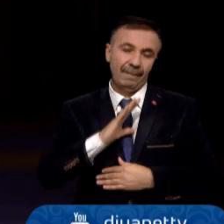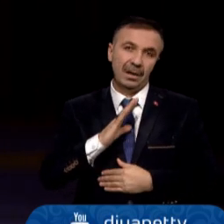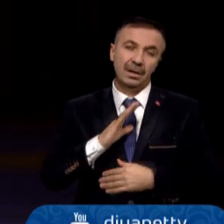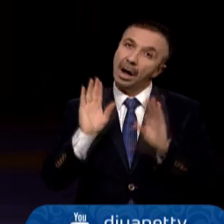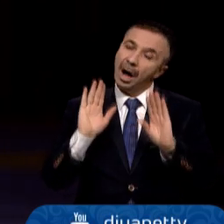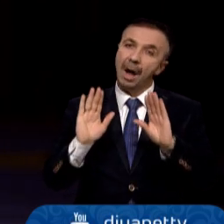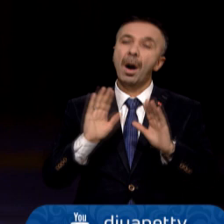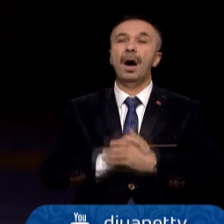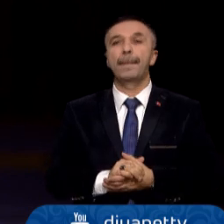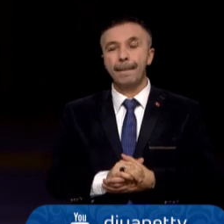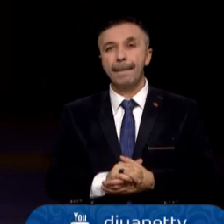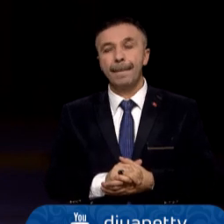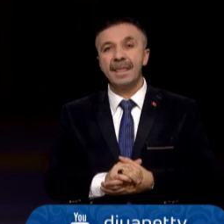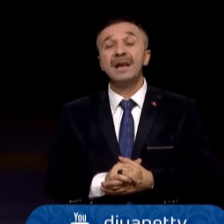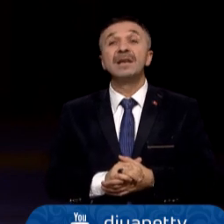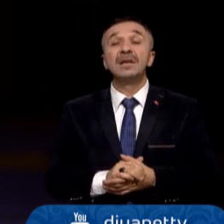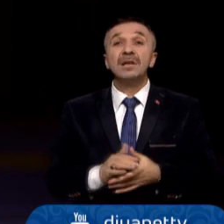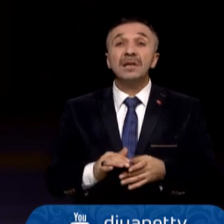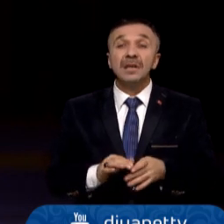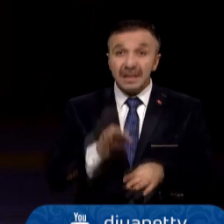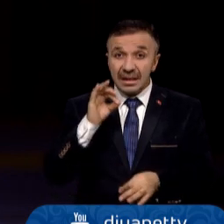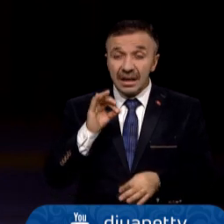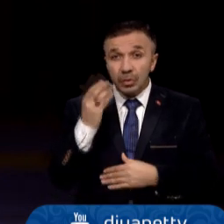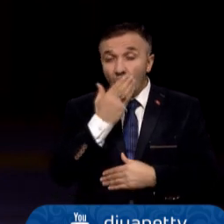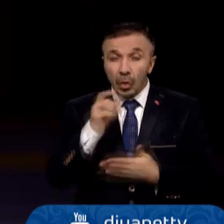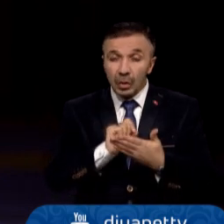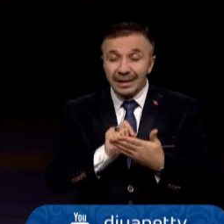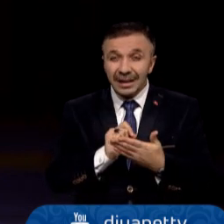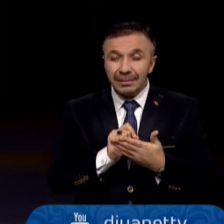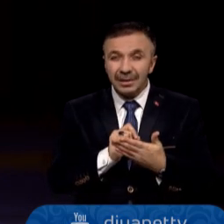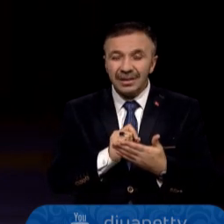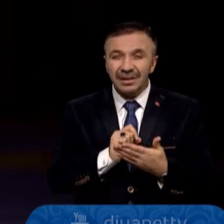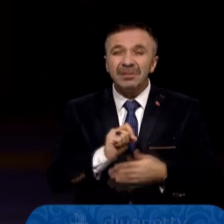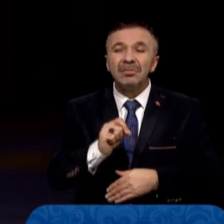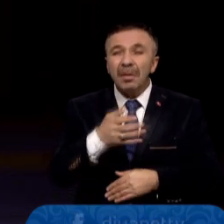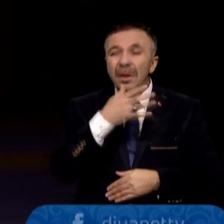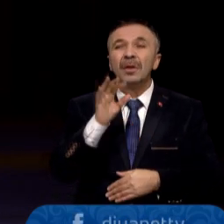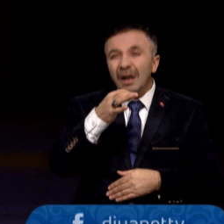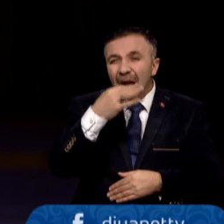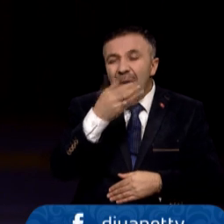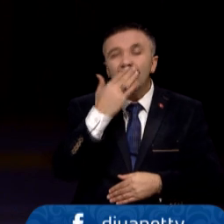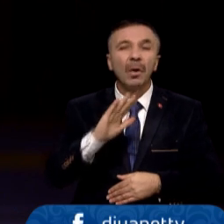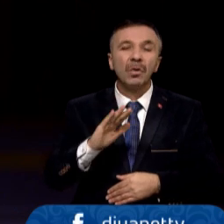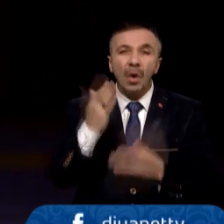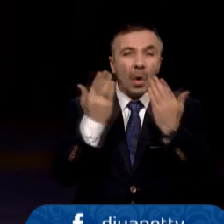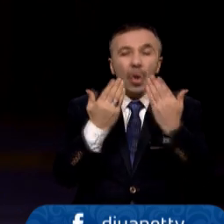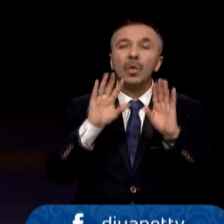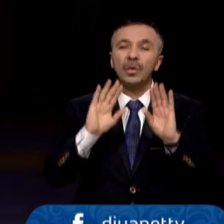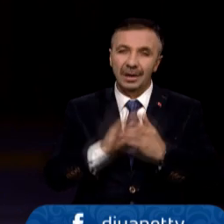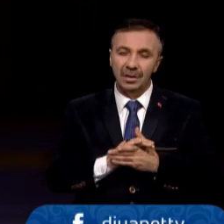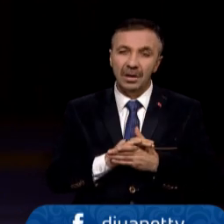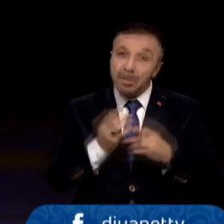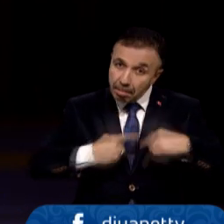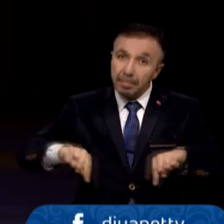az insan bulunuyor Ama bu insanımız okur yazarımız bunlardan habersiz okumuyorlar